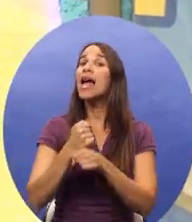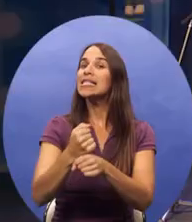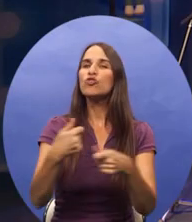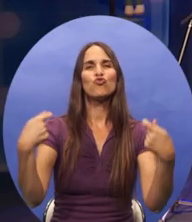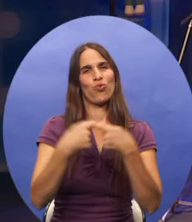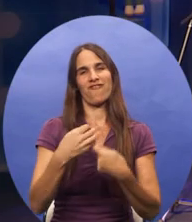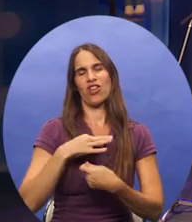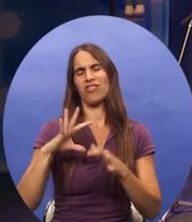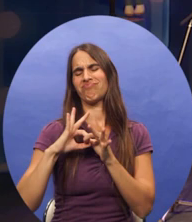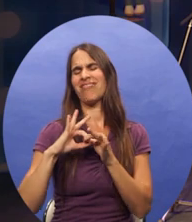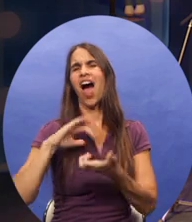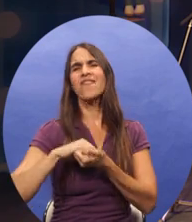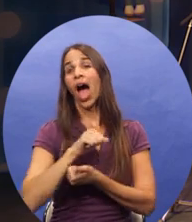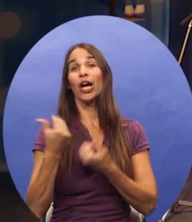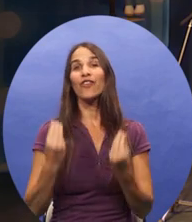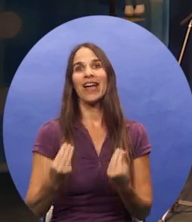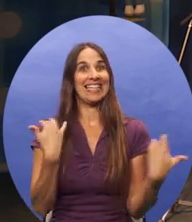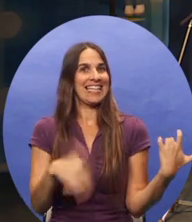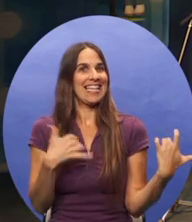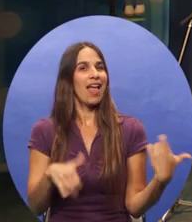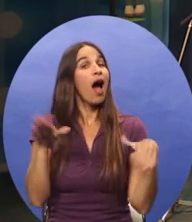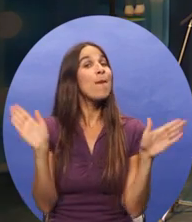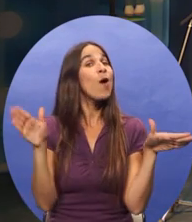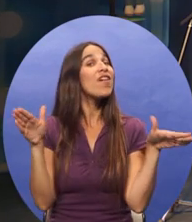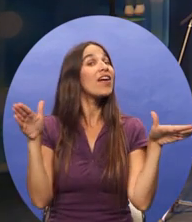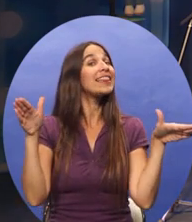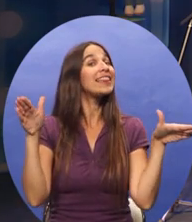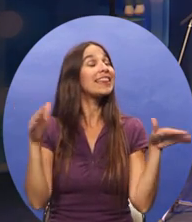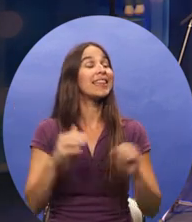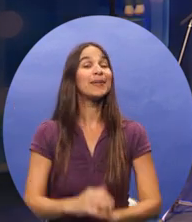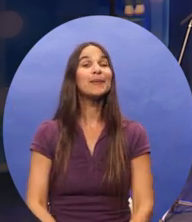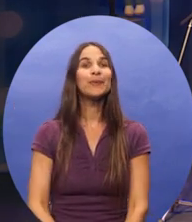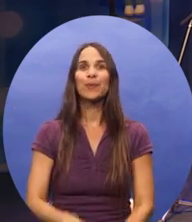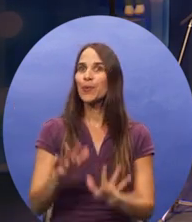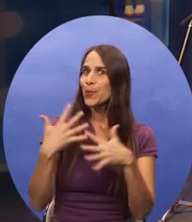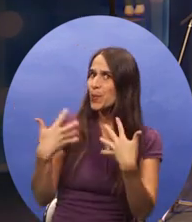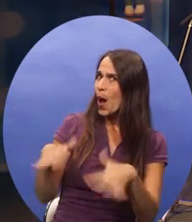שלי, החברה הכי טובה שלי, הגיטרה